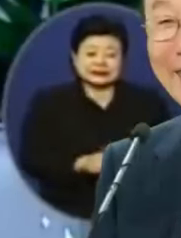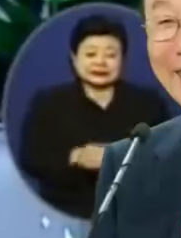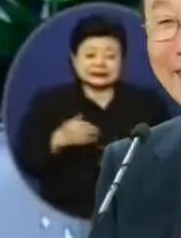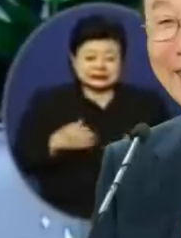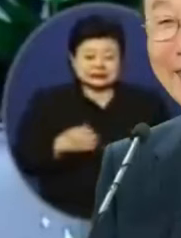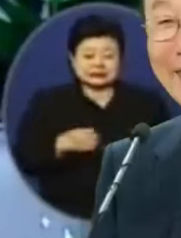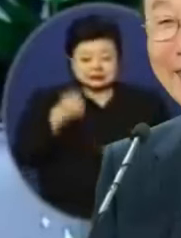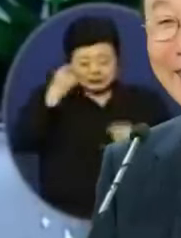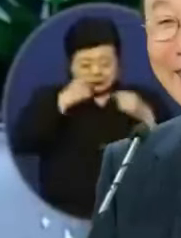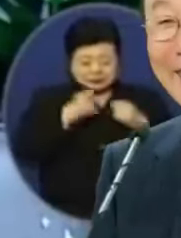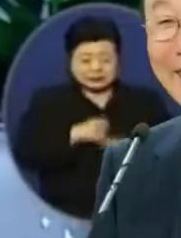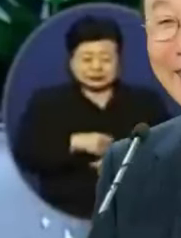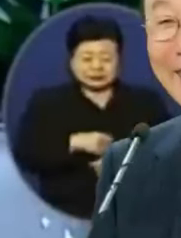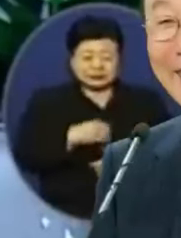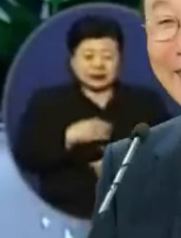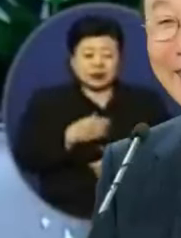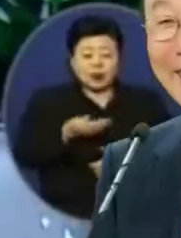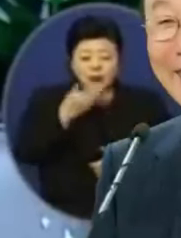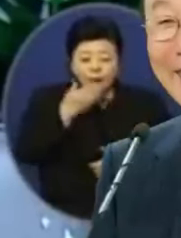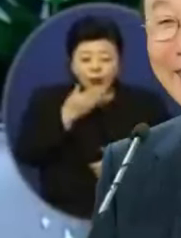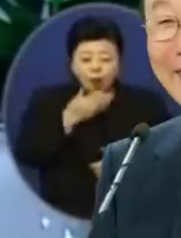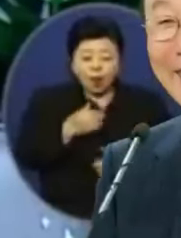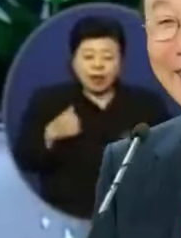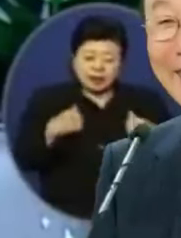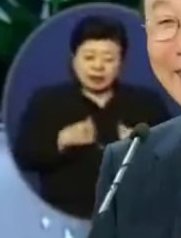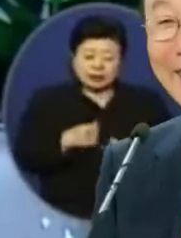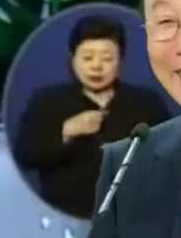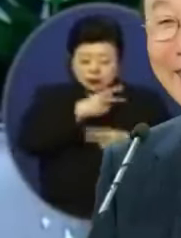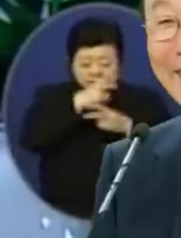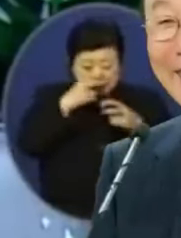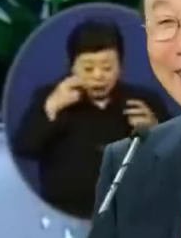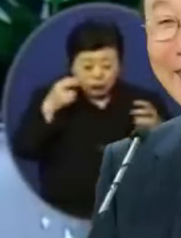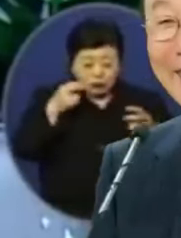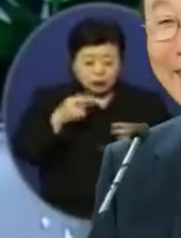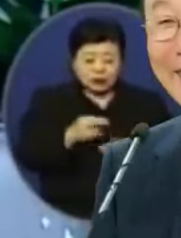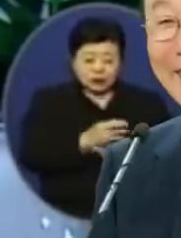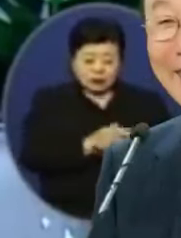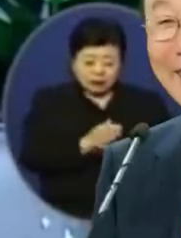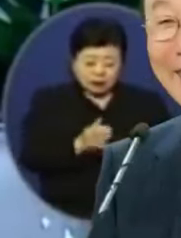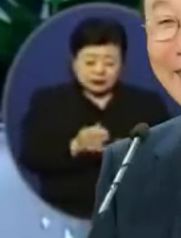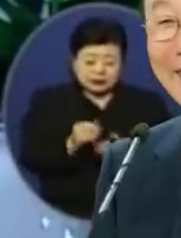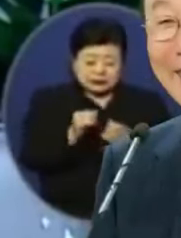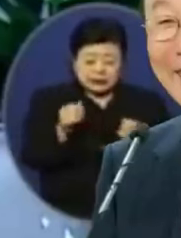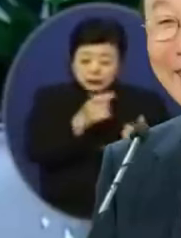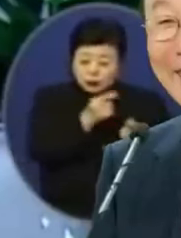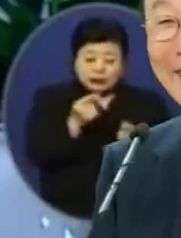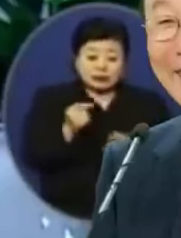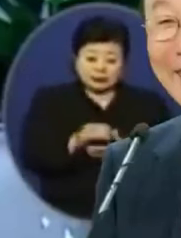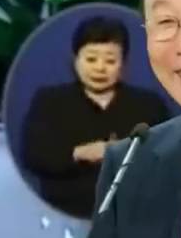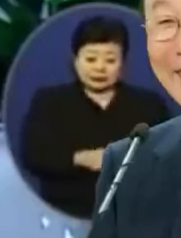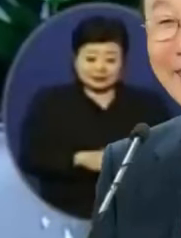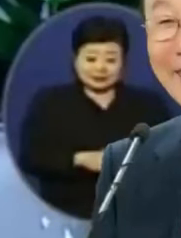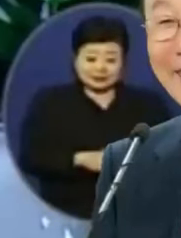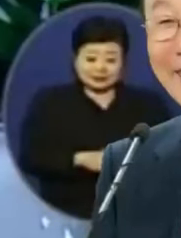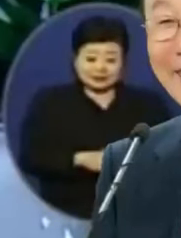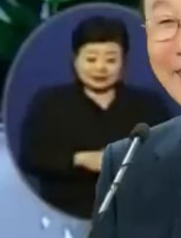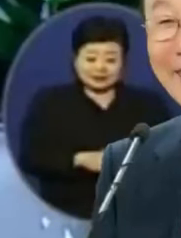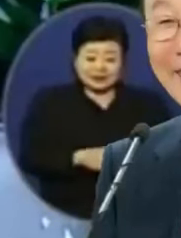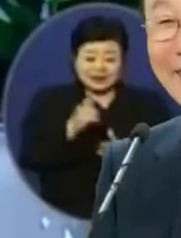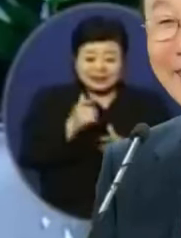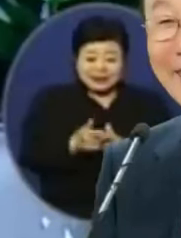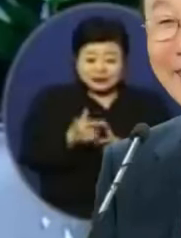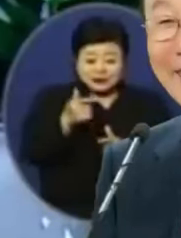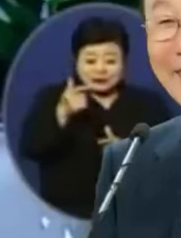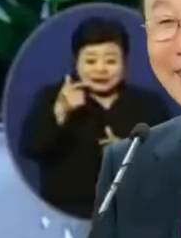다 있고 먹고 입고 자고 하는 모든 것이 사람이었습니다. 그런데